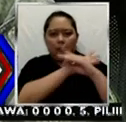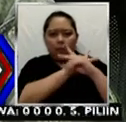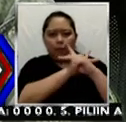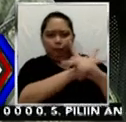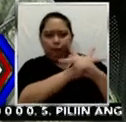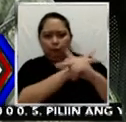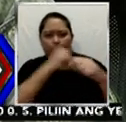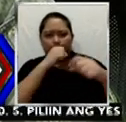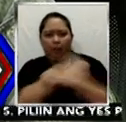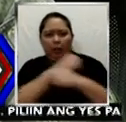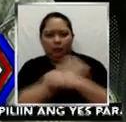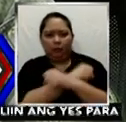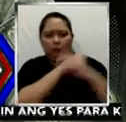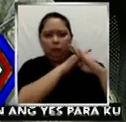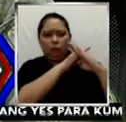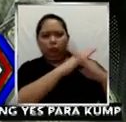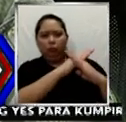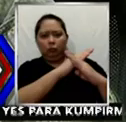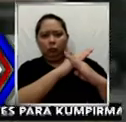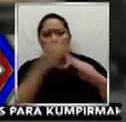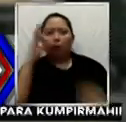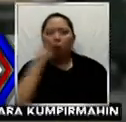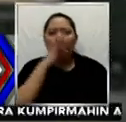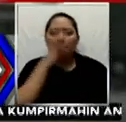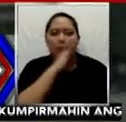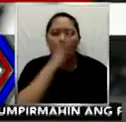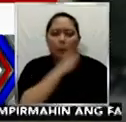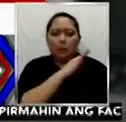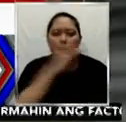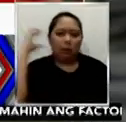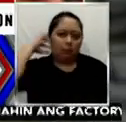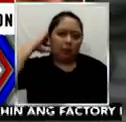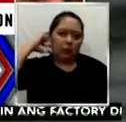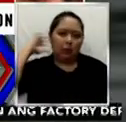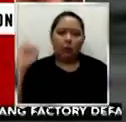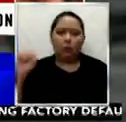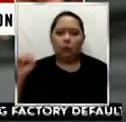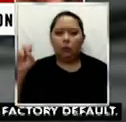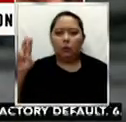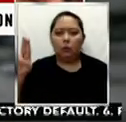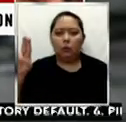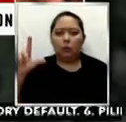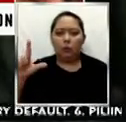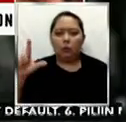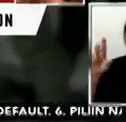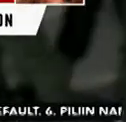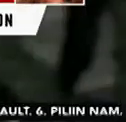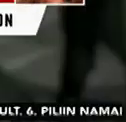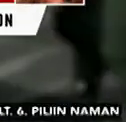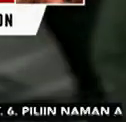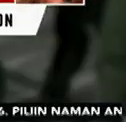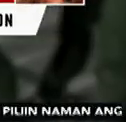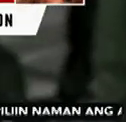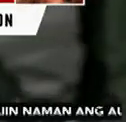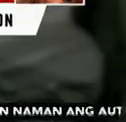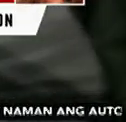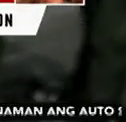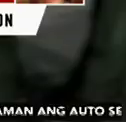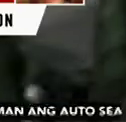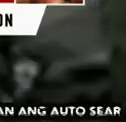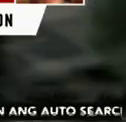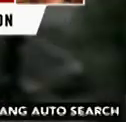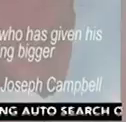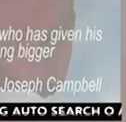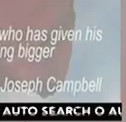kababayan natin sa Sulu. That ultimately cost them their lives. Kinondi na rin ng Commission on Human Rights ang pag-atake ng Abu Sayyaf na ikinasawi